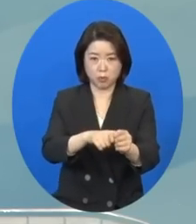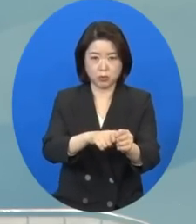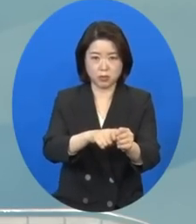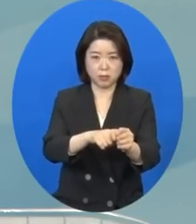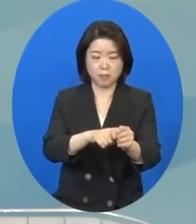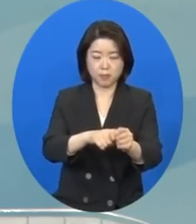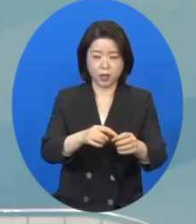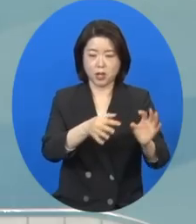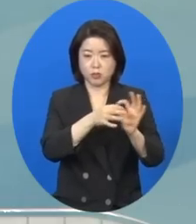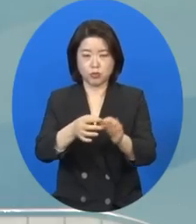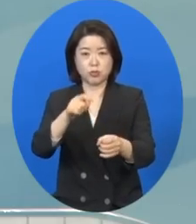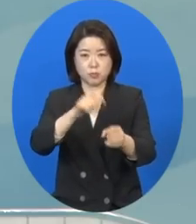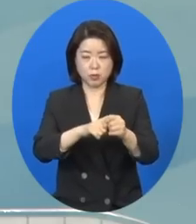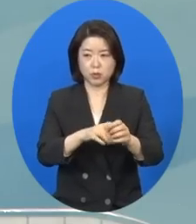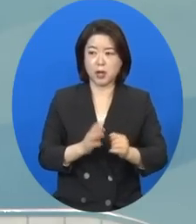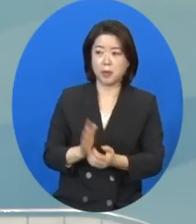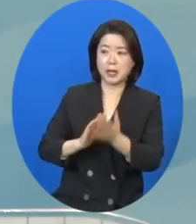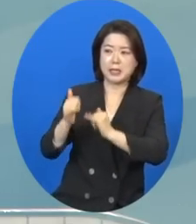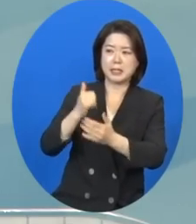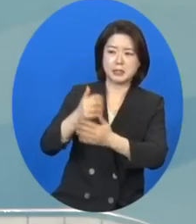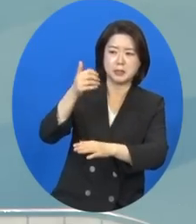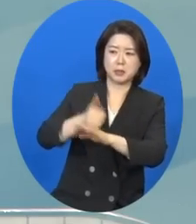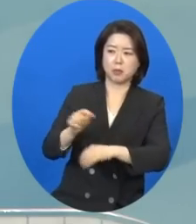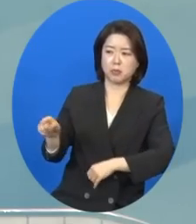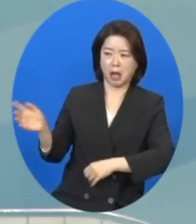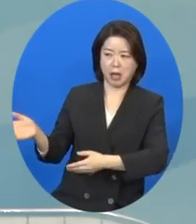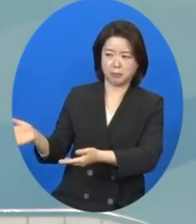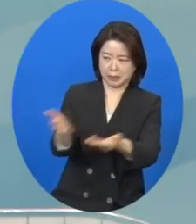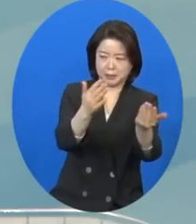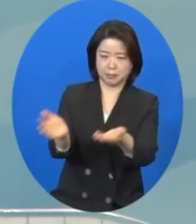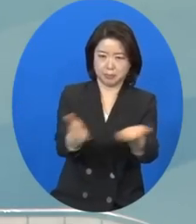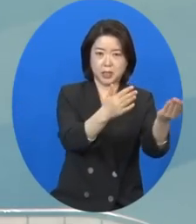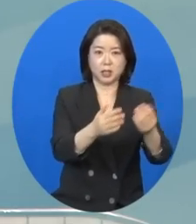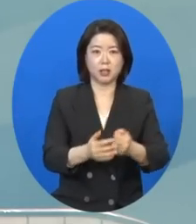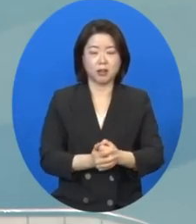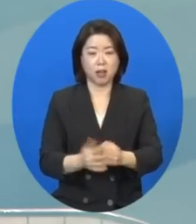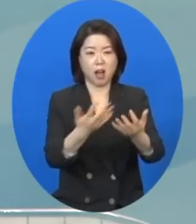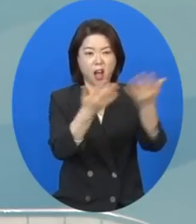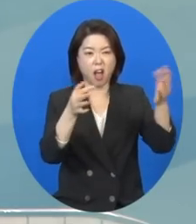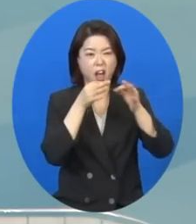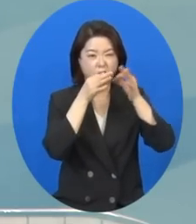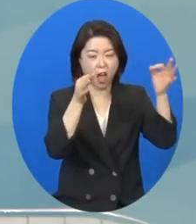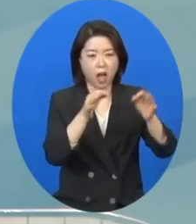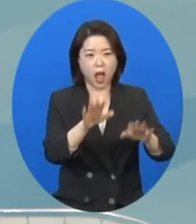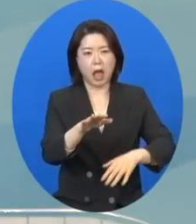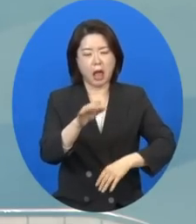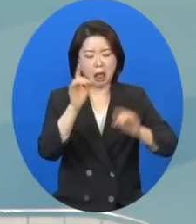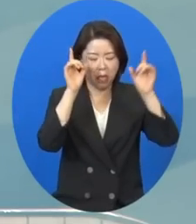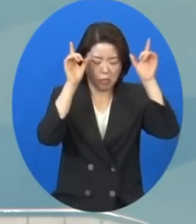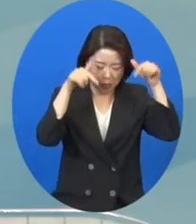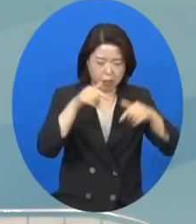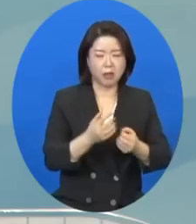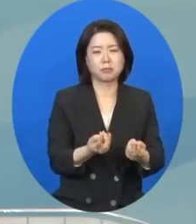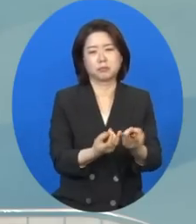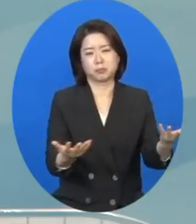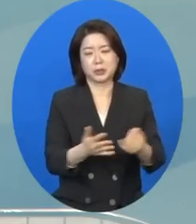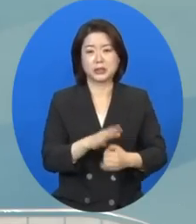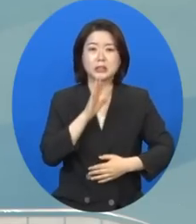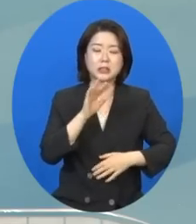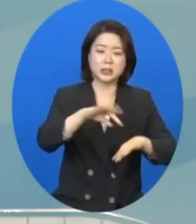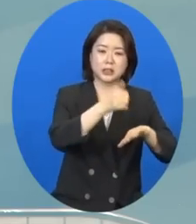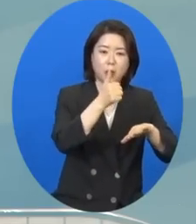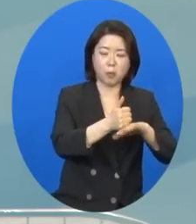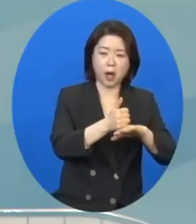유지하기 위해서 예수님의 결국에는 내어주게 되는 것입니다 군중들의 함성의 모직이어서 진정한 왕을 버리고